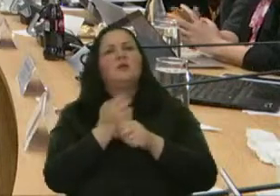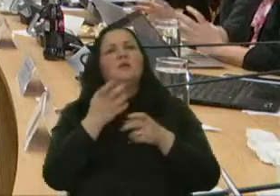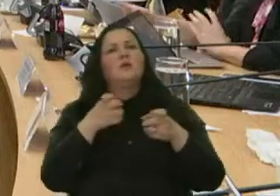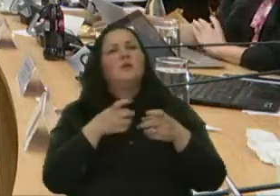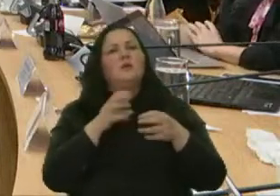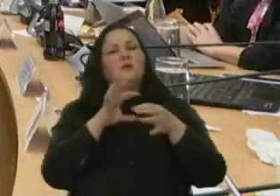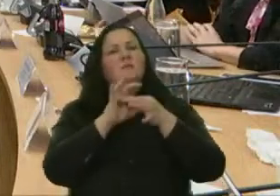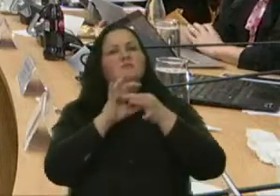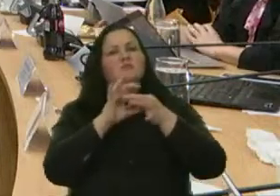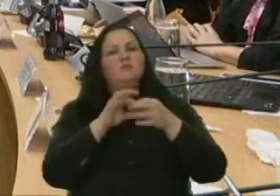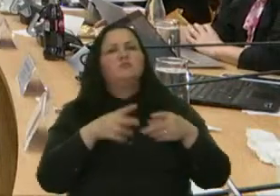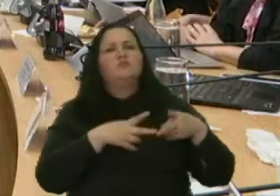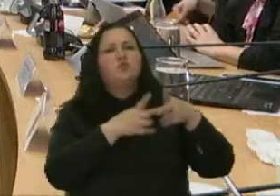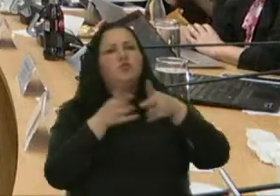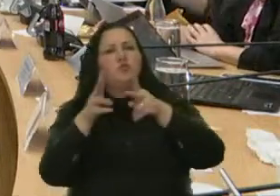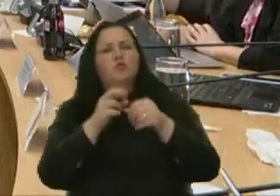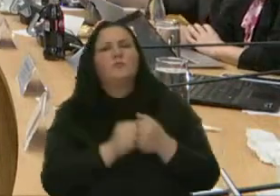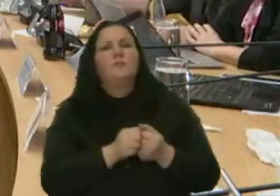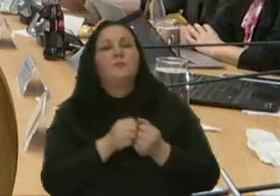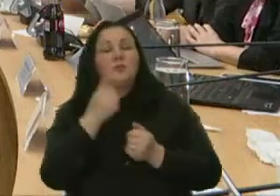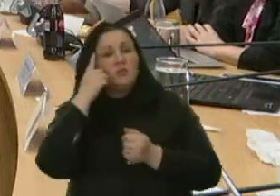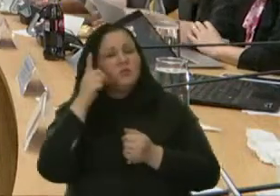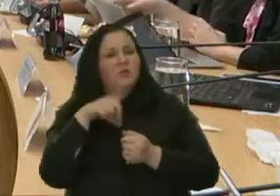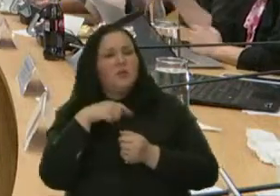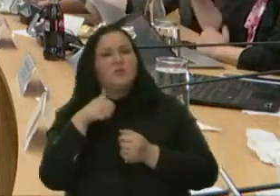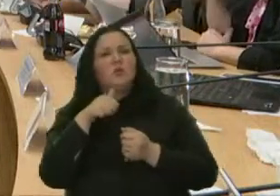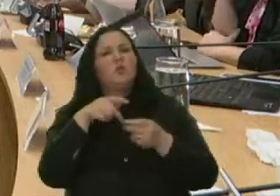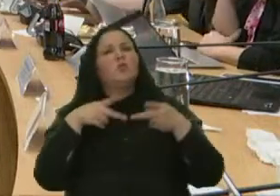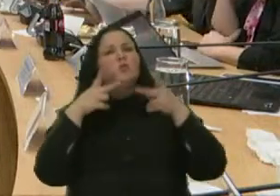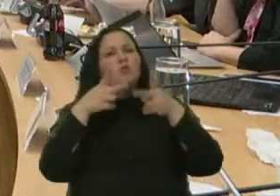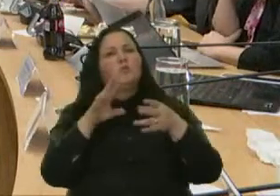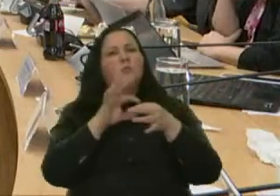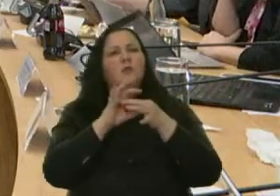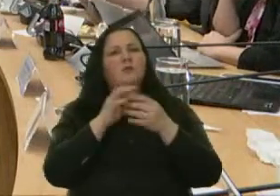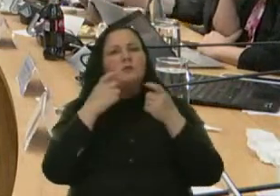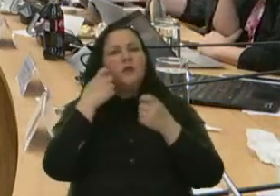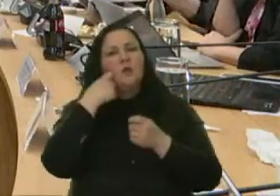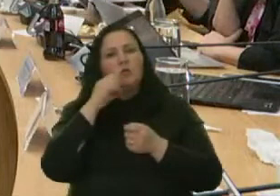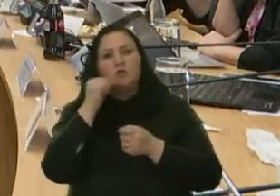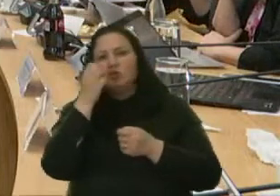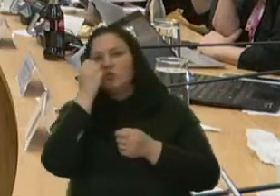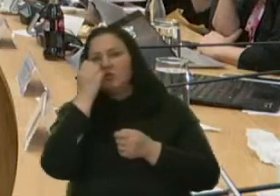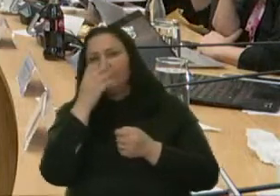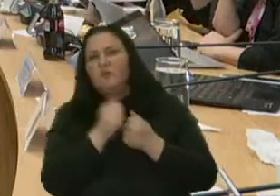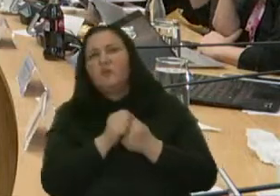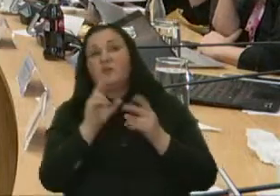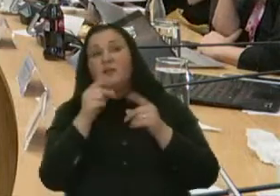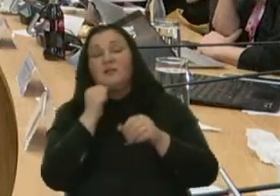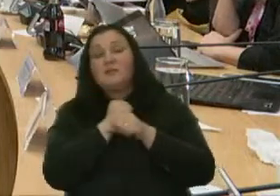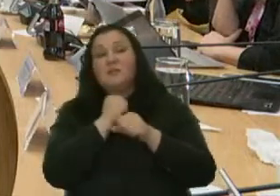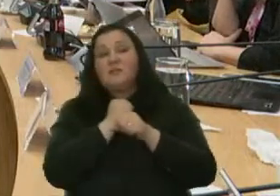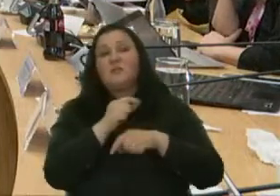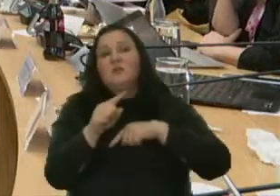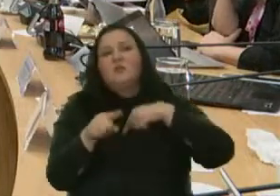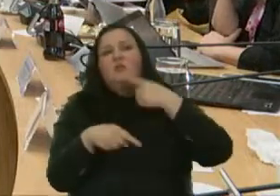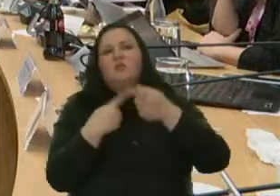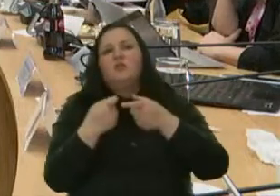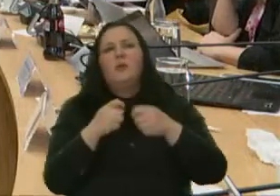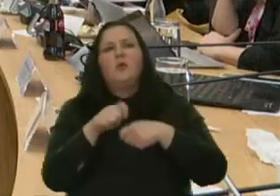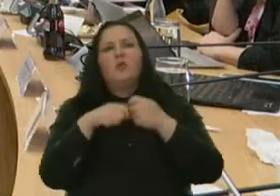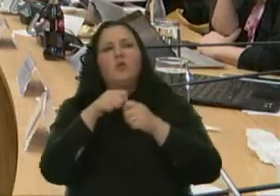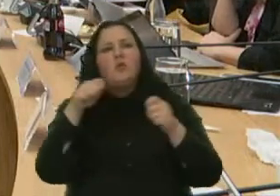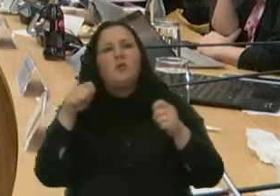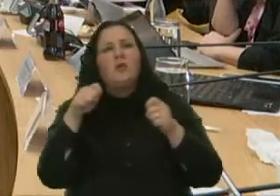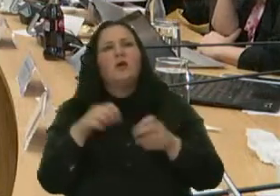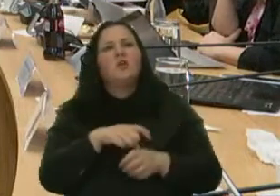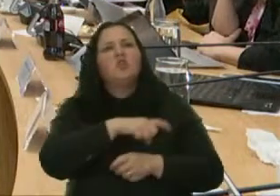știm foarte bine că există un drum de legătură în acea zonă între Cluj și Florești dar se va face după realizarea nodului la centura